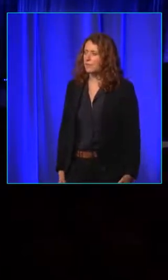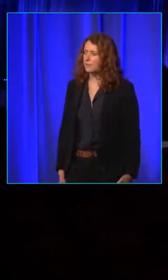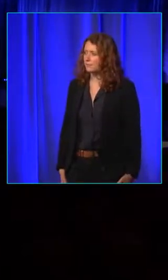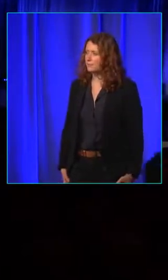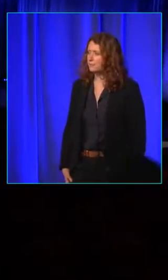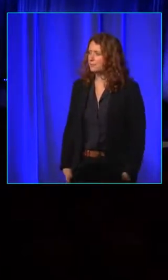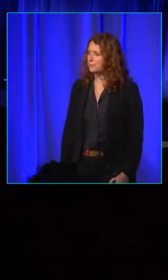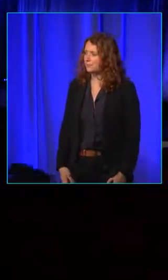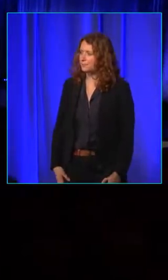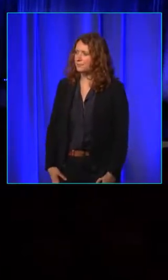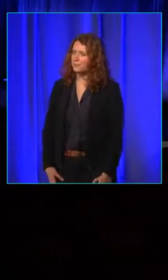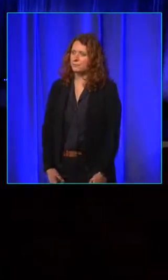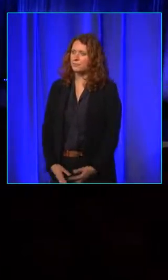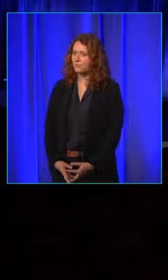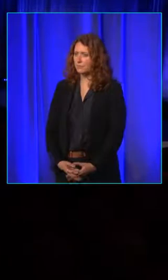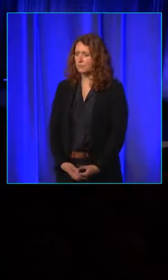Plus de questions.